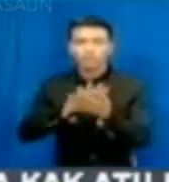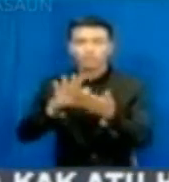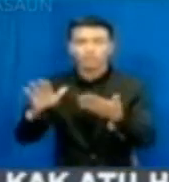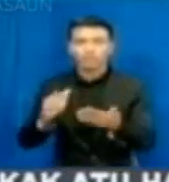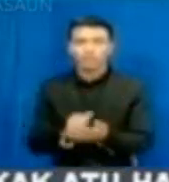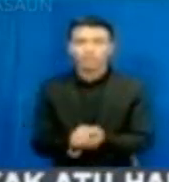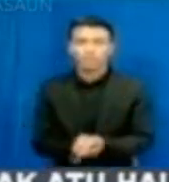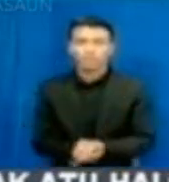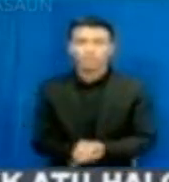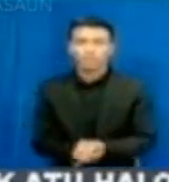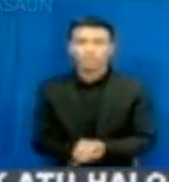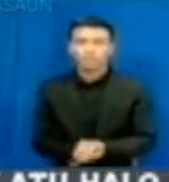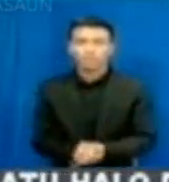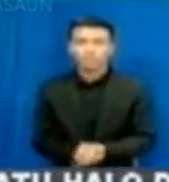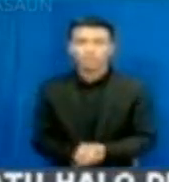RTL Oleh Kompanye